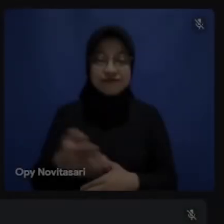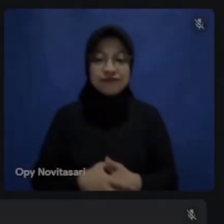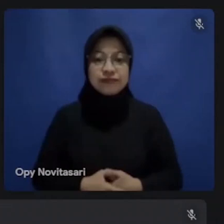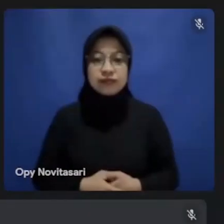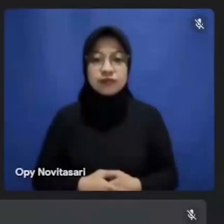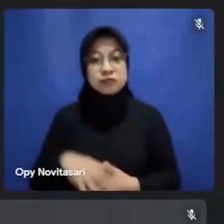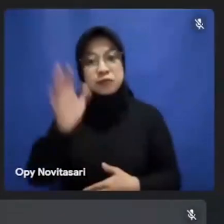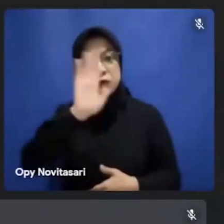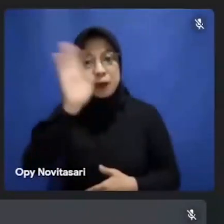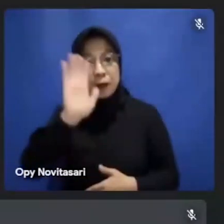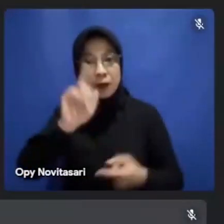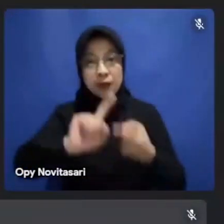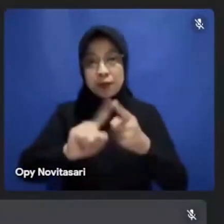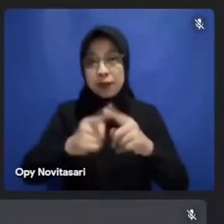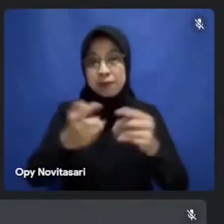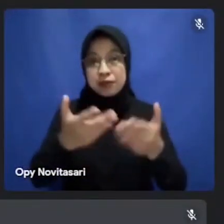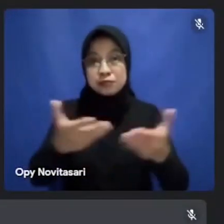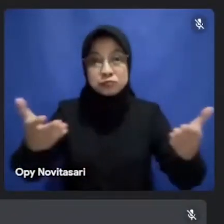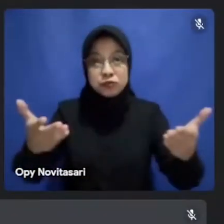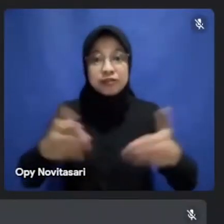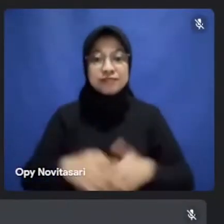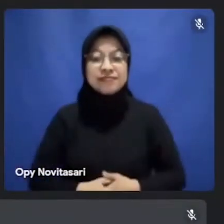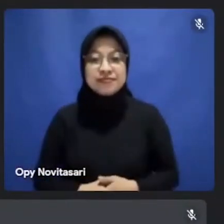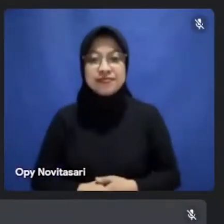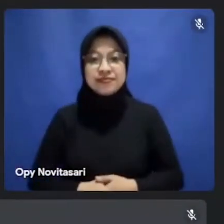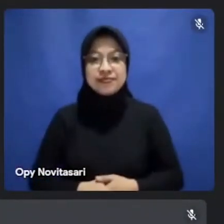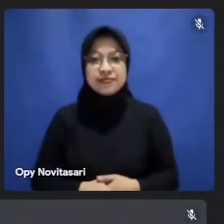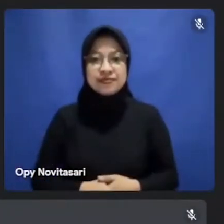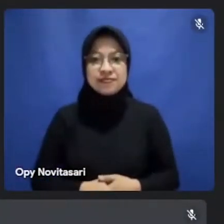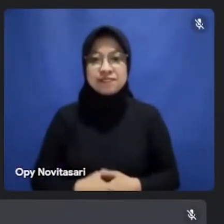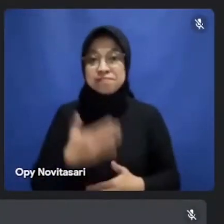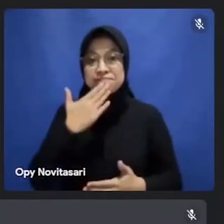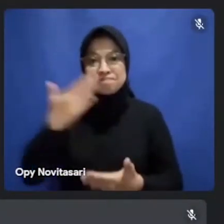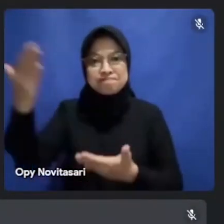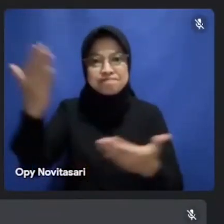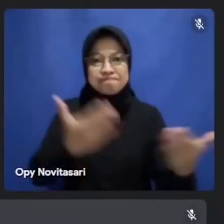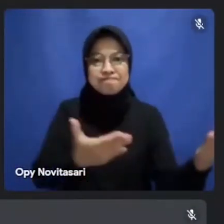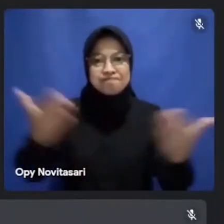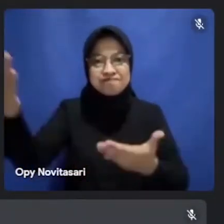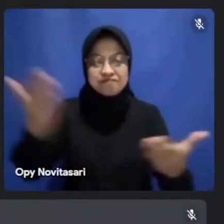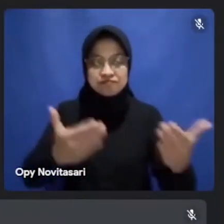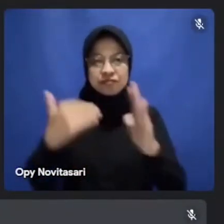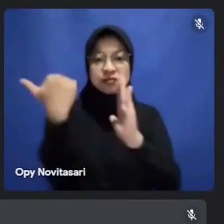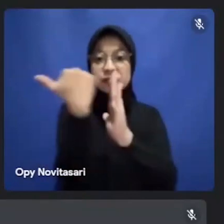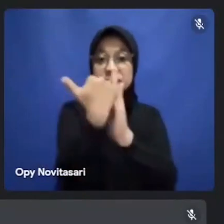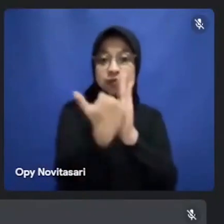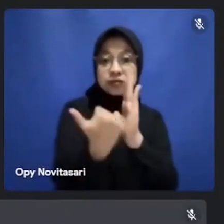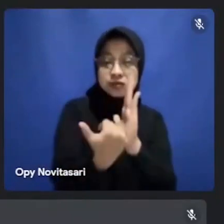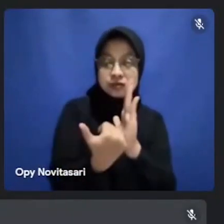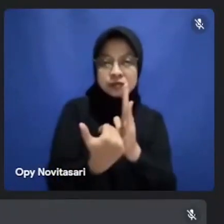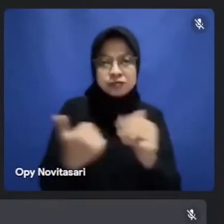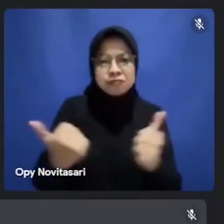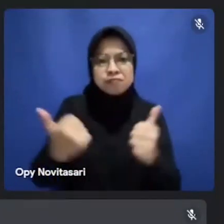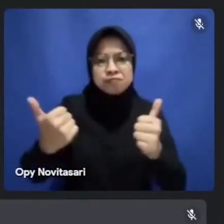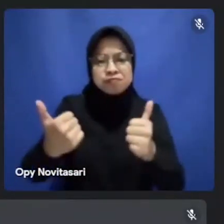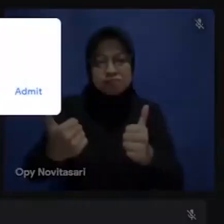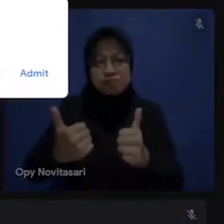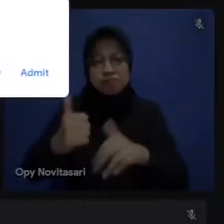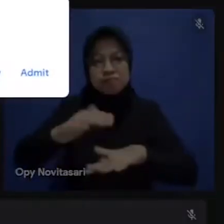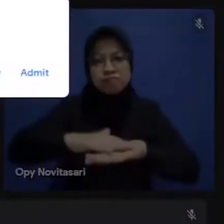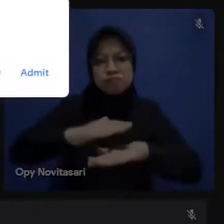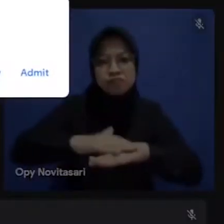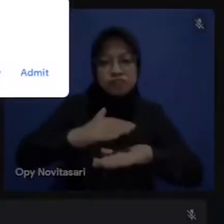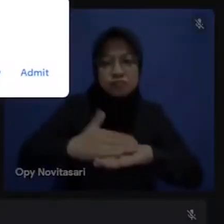eh halo teman-teman sekalian eh Selamat datang di acara special lecture